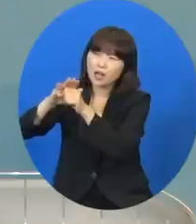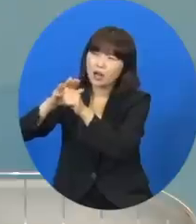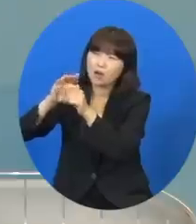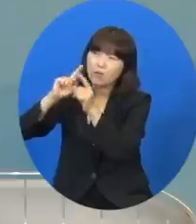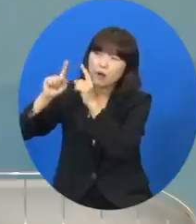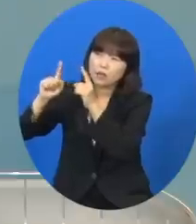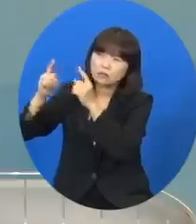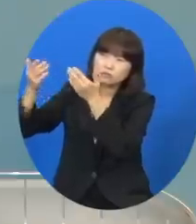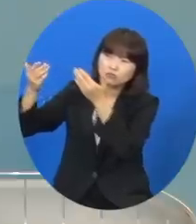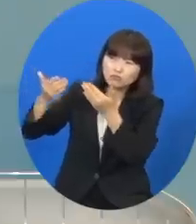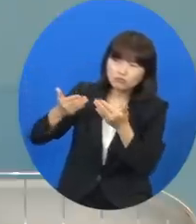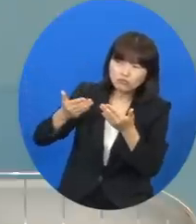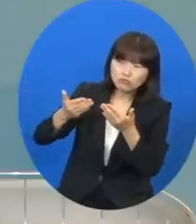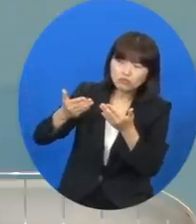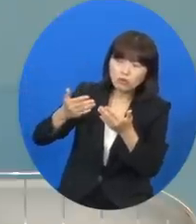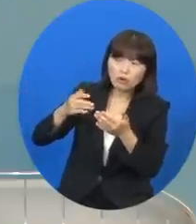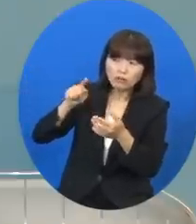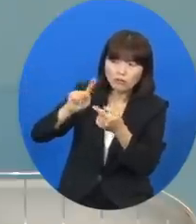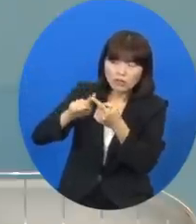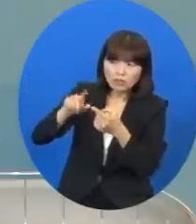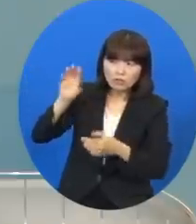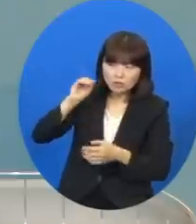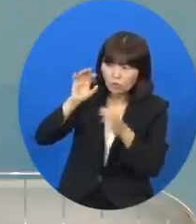듣기는 들어도 마음이 안 움직여요.